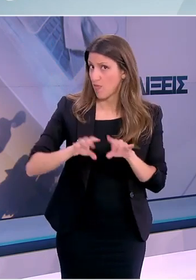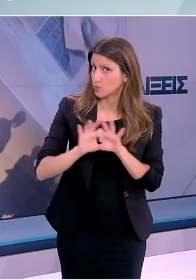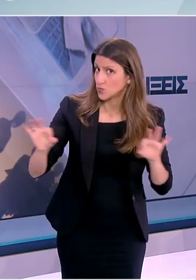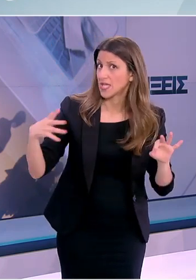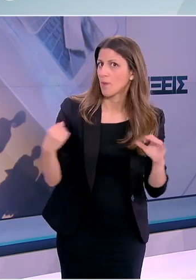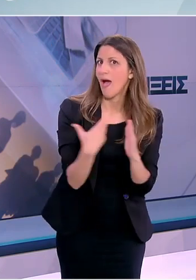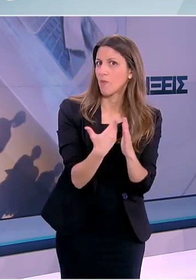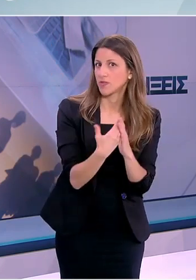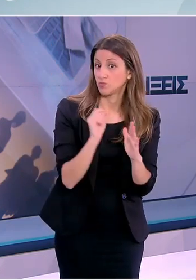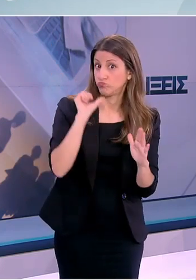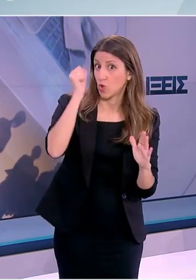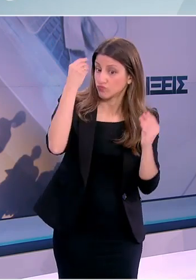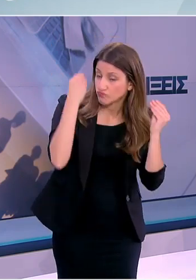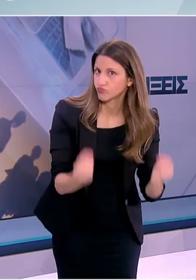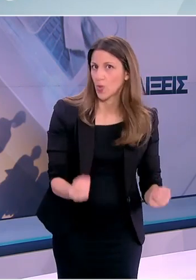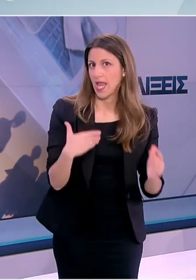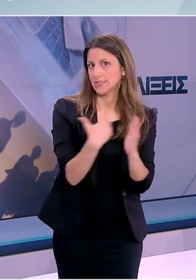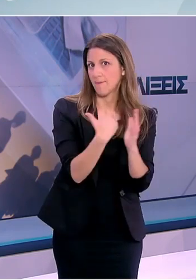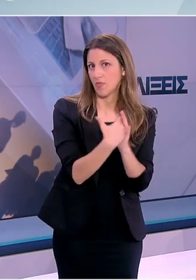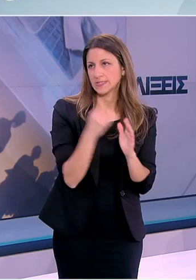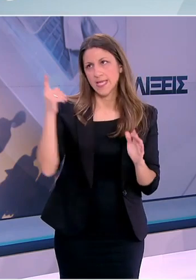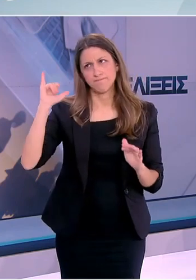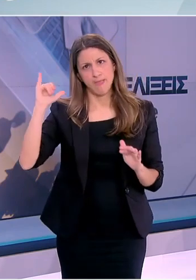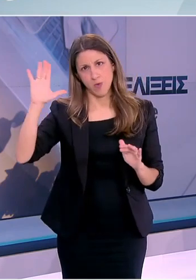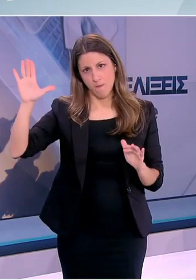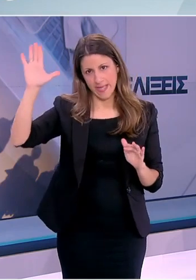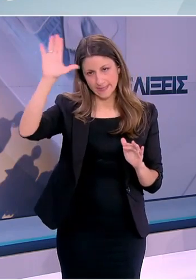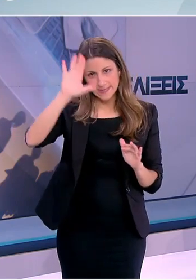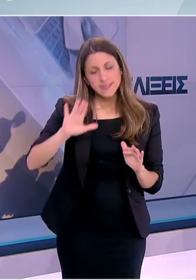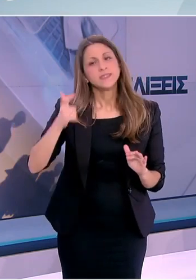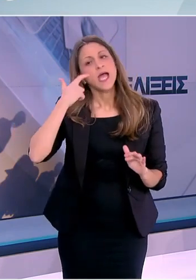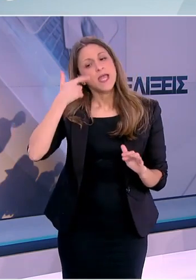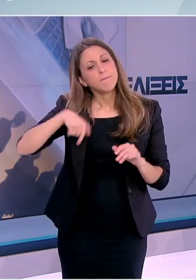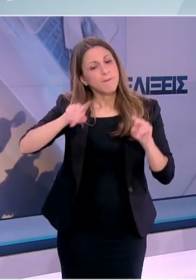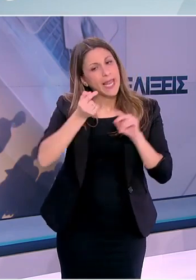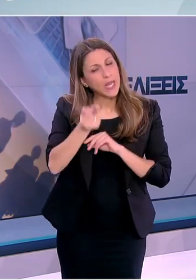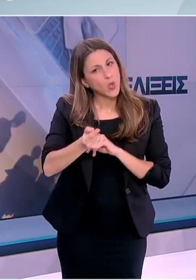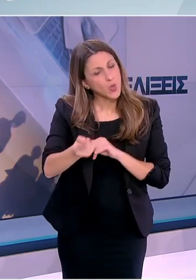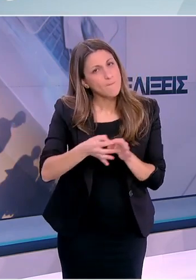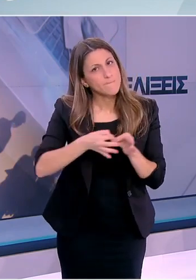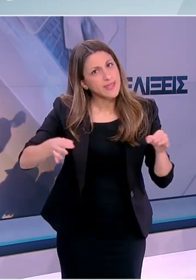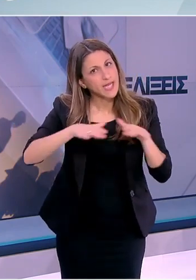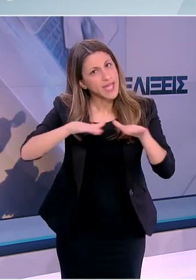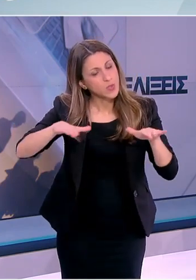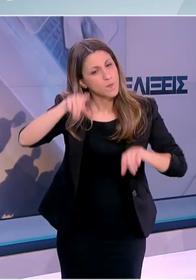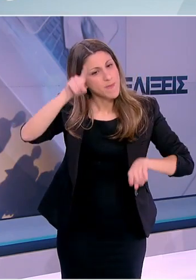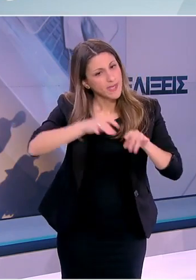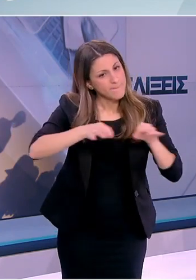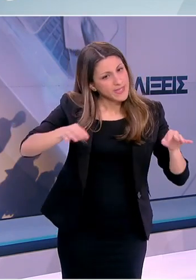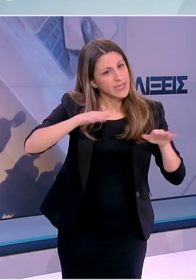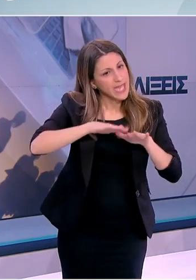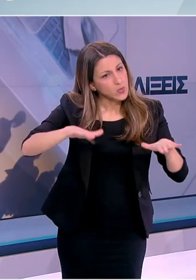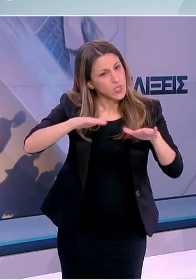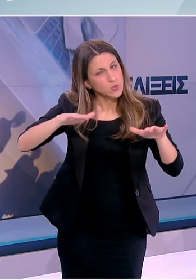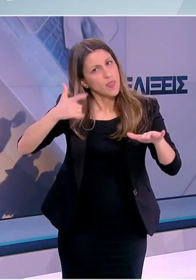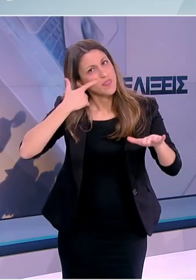είναι καλύτερα από αυτές τις χώρες. Εμείς είπαμε προσεκτικά, σταδιακά, ελεγχόμενα, θα επανέλθουμε στην κανονικότητα. Αυτό